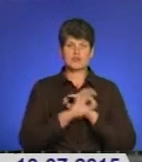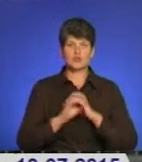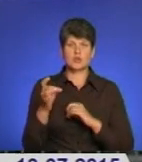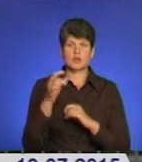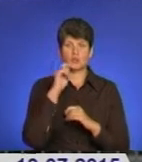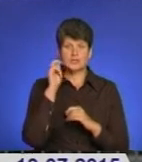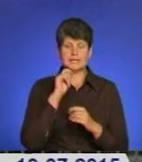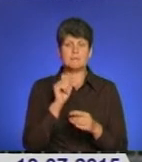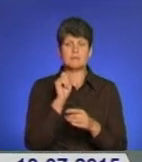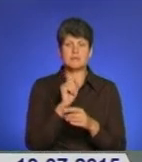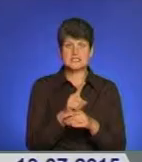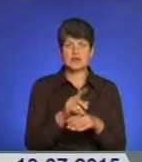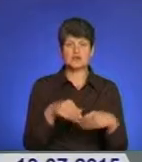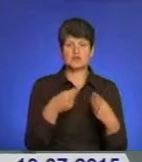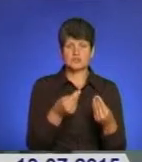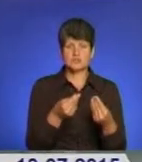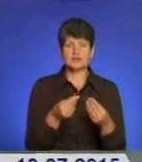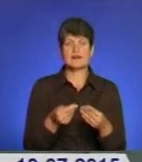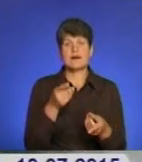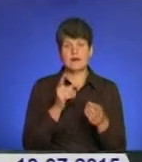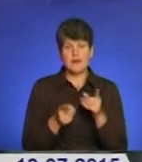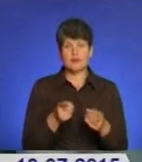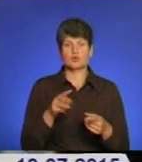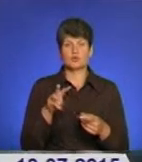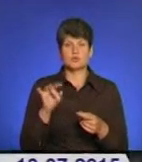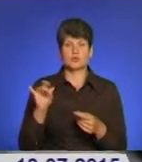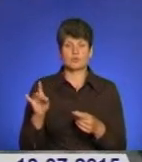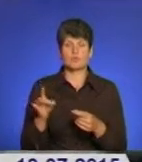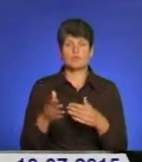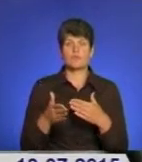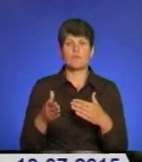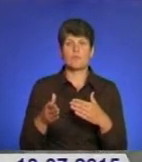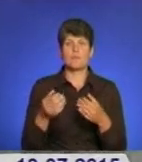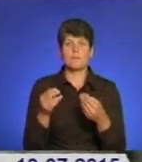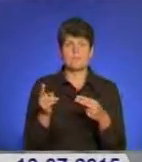призначивши засудженим за непокору реальну міру покарання – позбавлення волі.